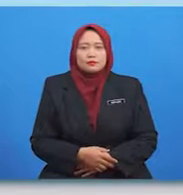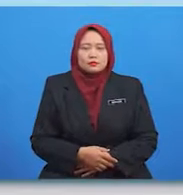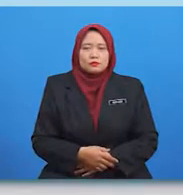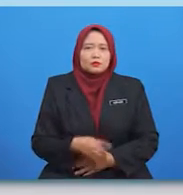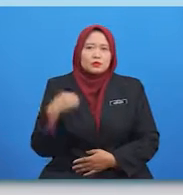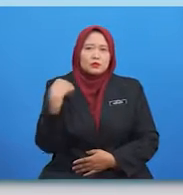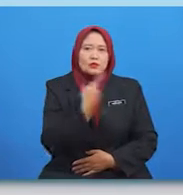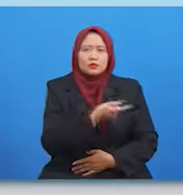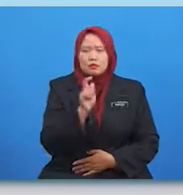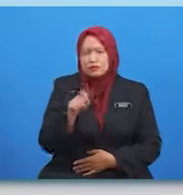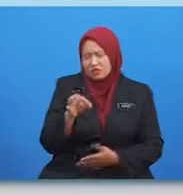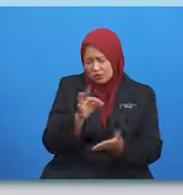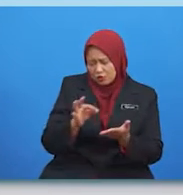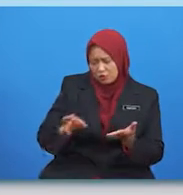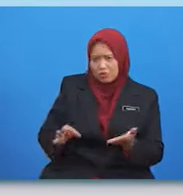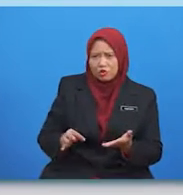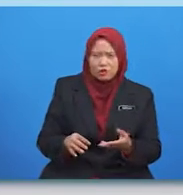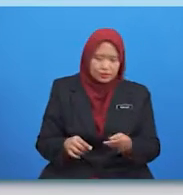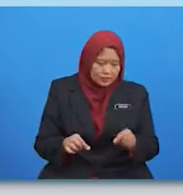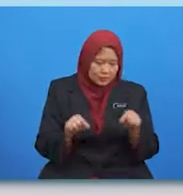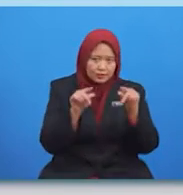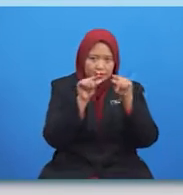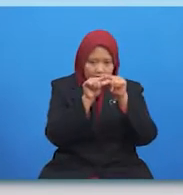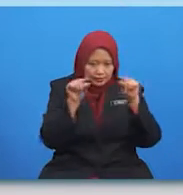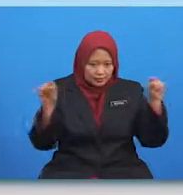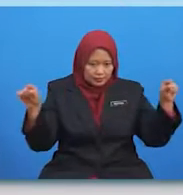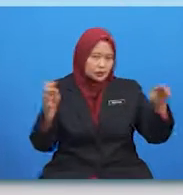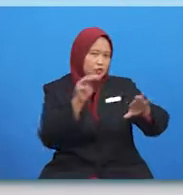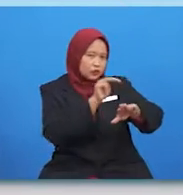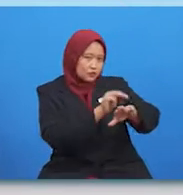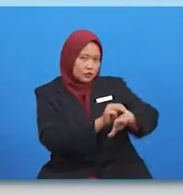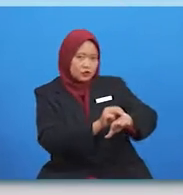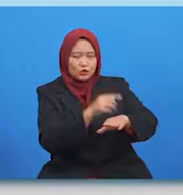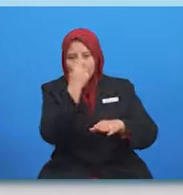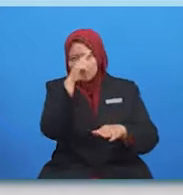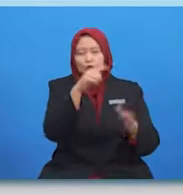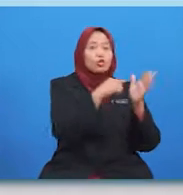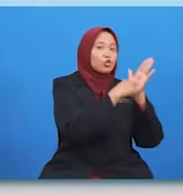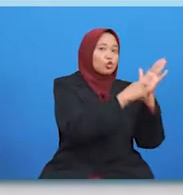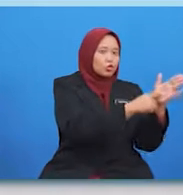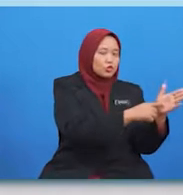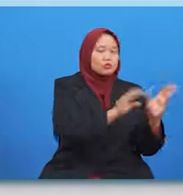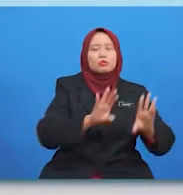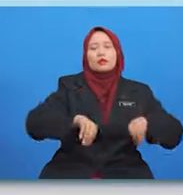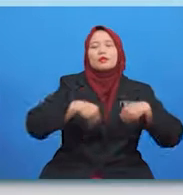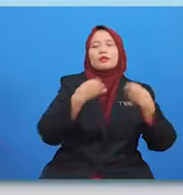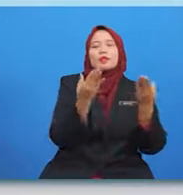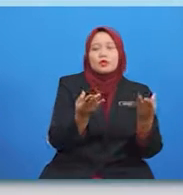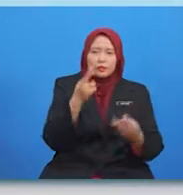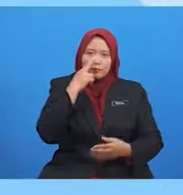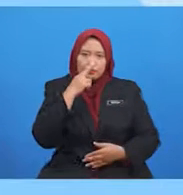Kita perlu menuliskan garis masa untuk menunjukkan bagaimana perebutan itu